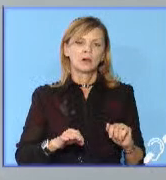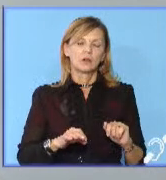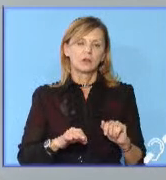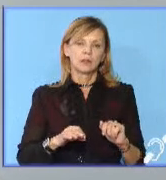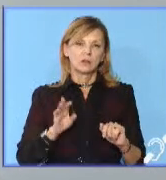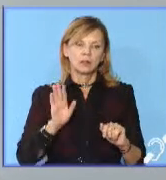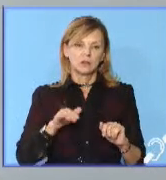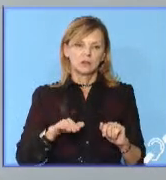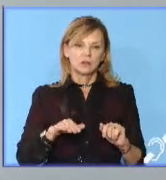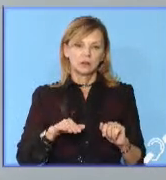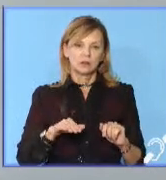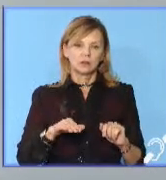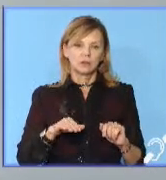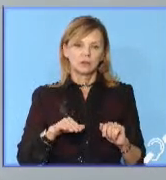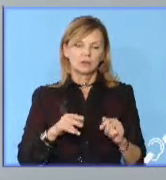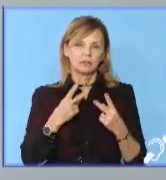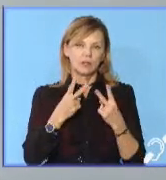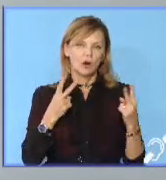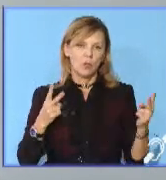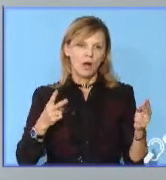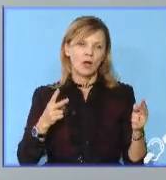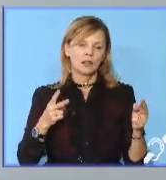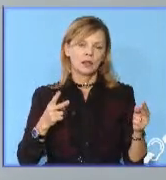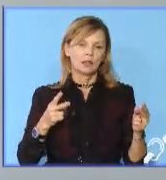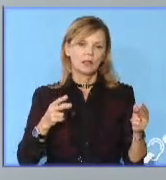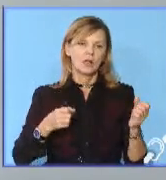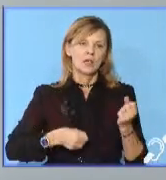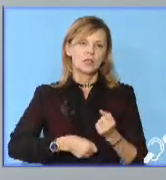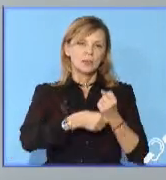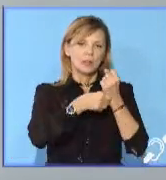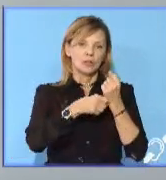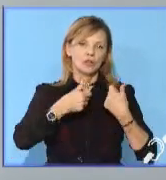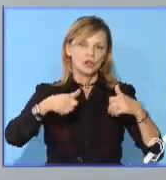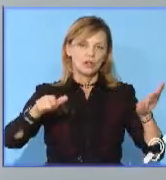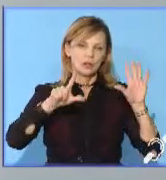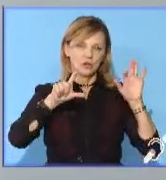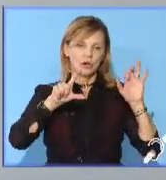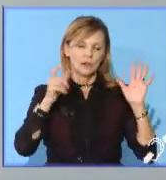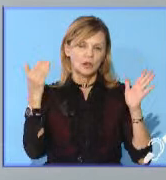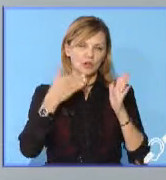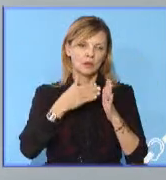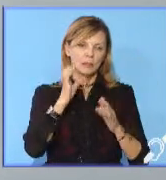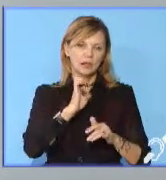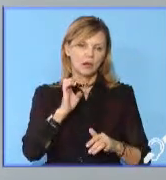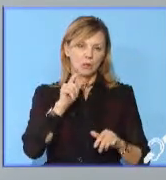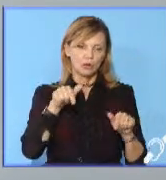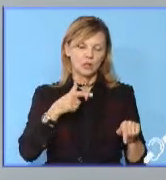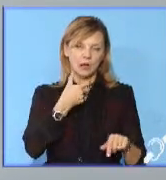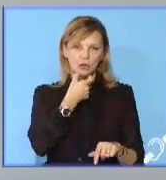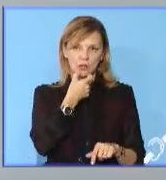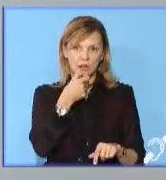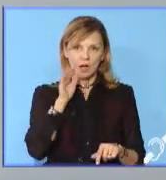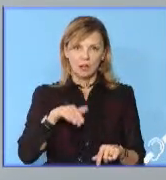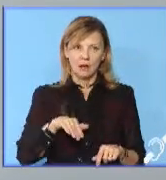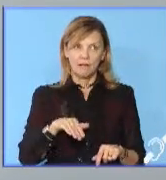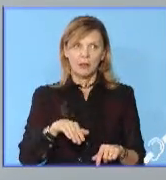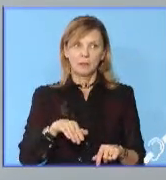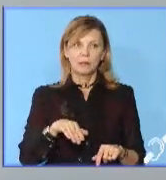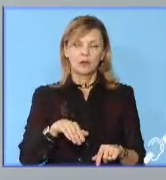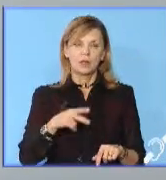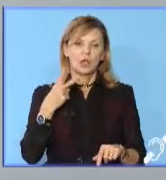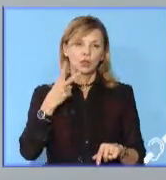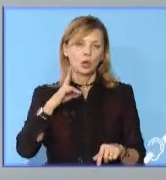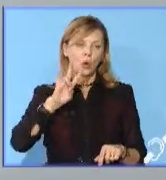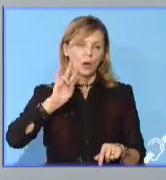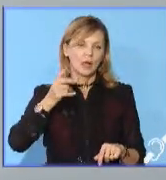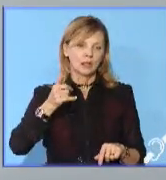în valoare totală de un sprijin de 670.000 de euro. Iar anul acesta avem 2